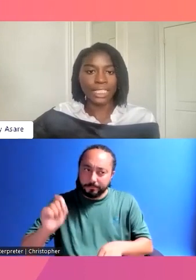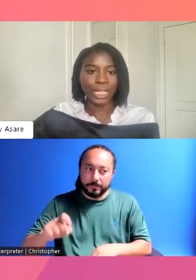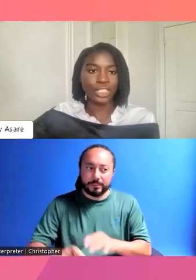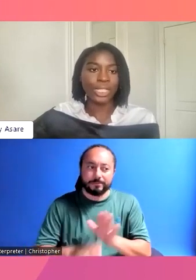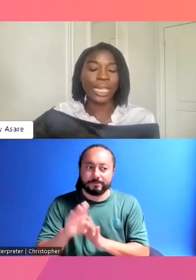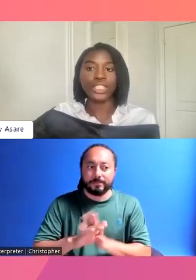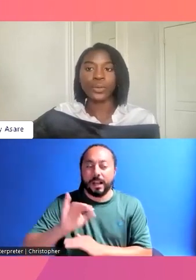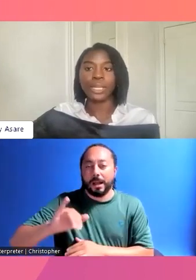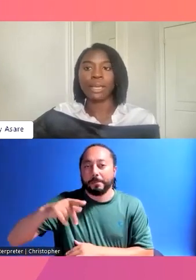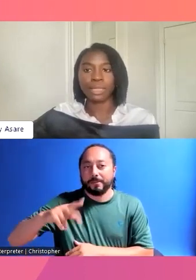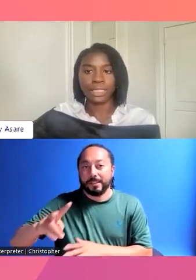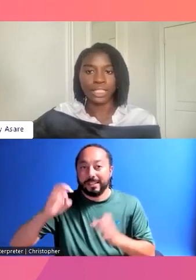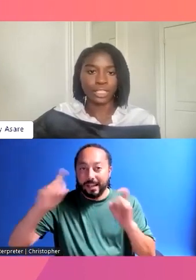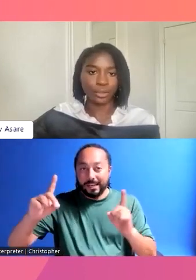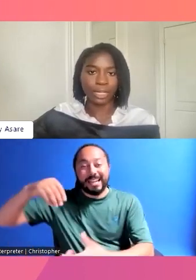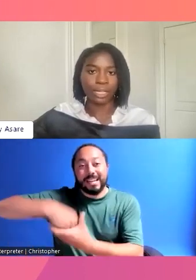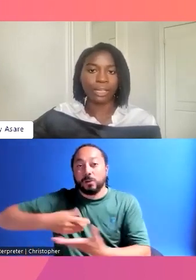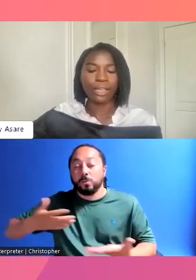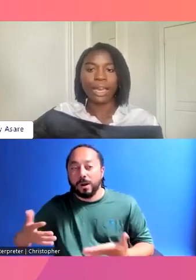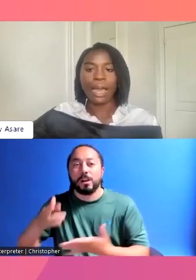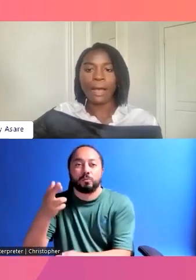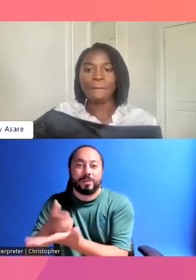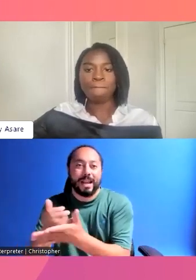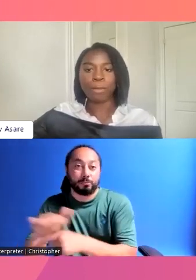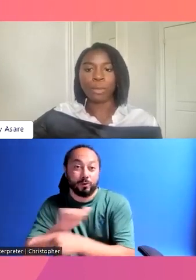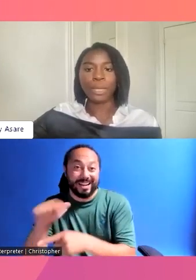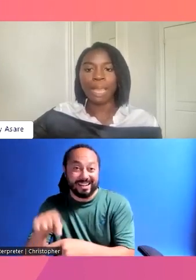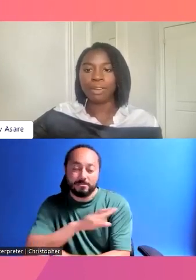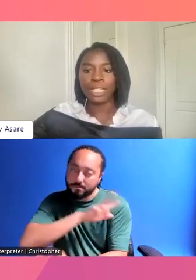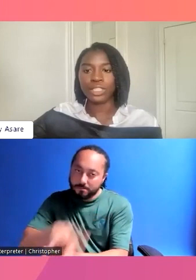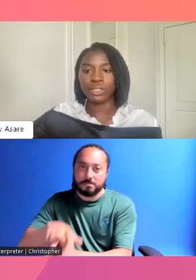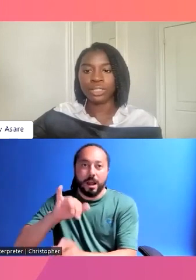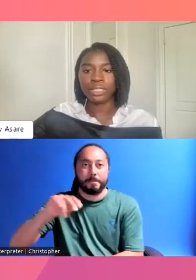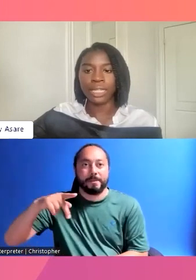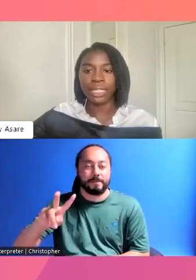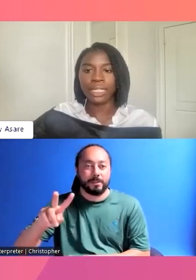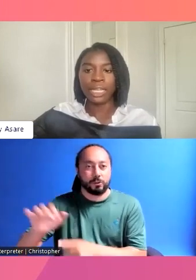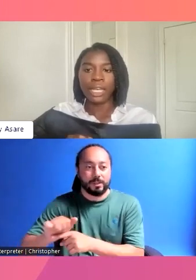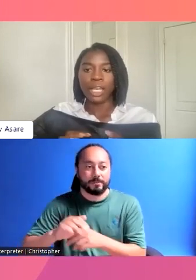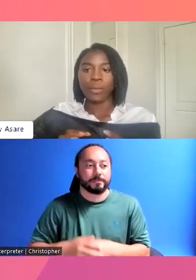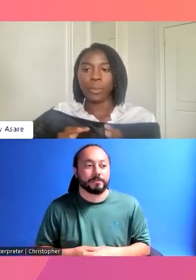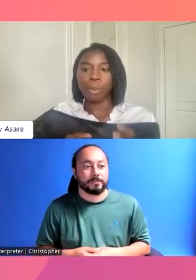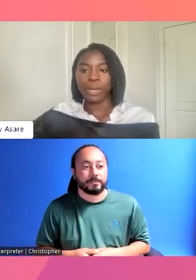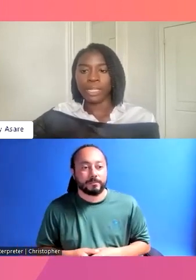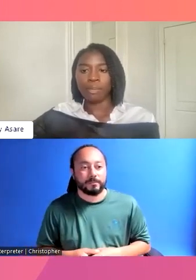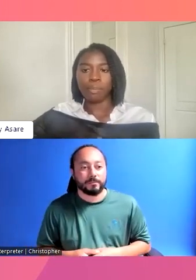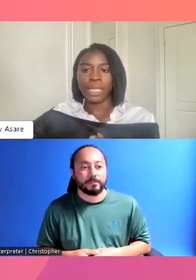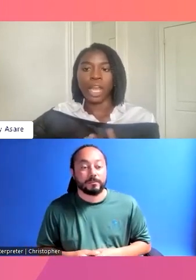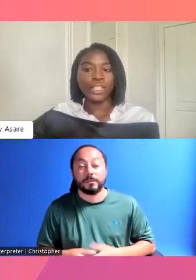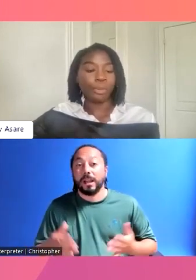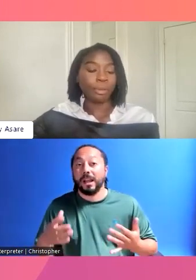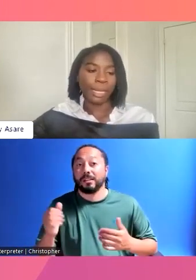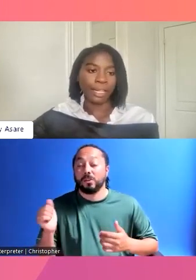est nécessaire d'intégrer l'éducation en violence conjugale dans la formation en réadaptation de ces professionnels.